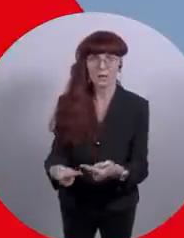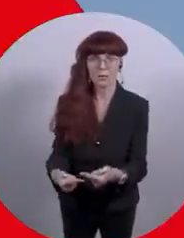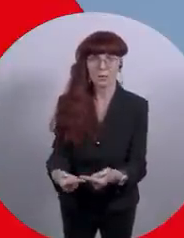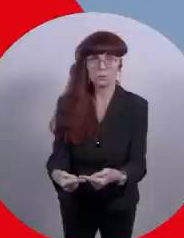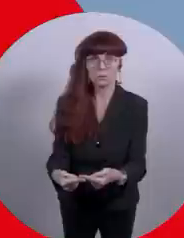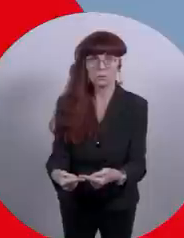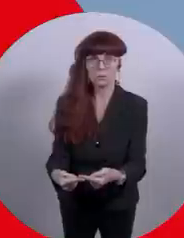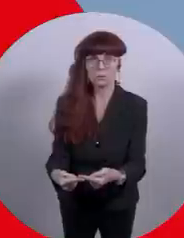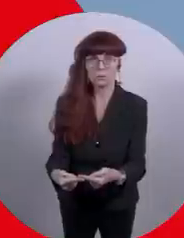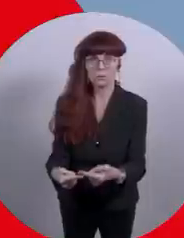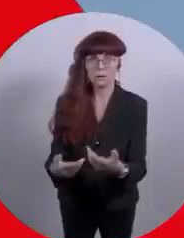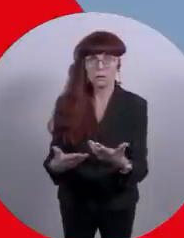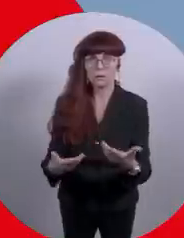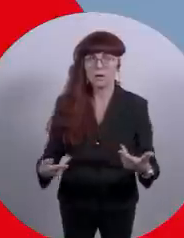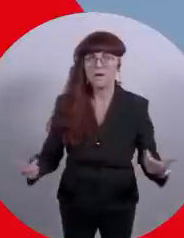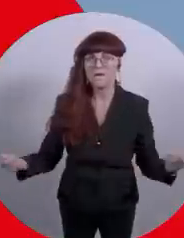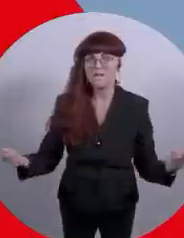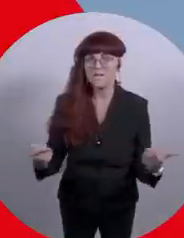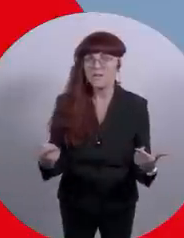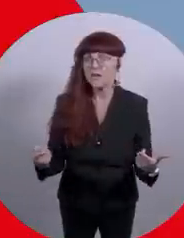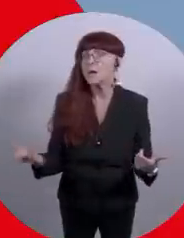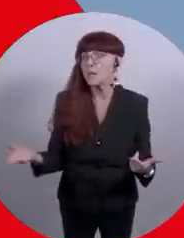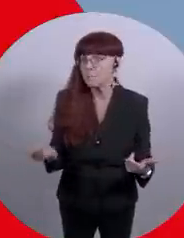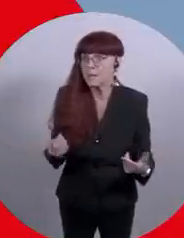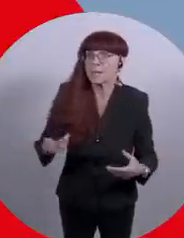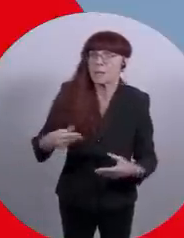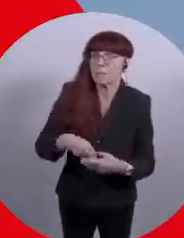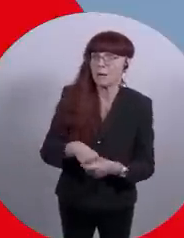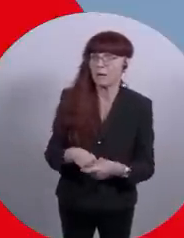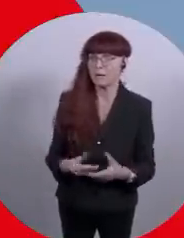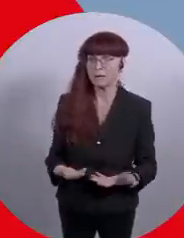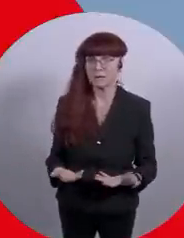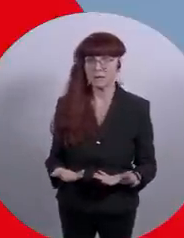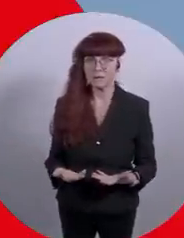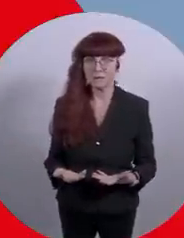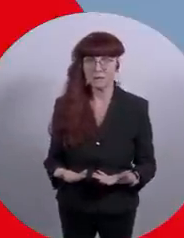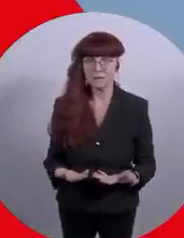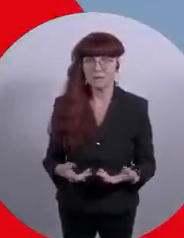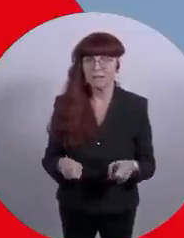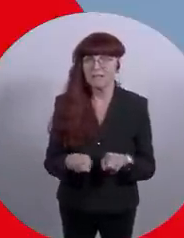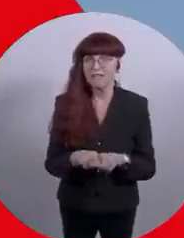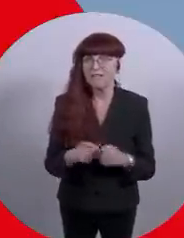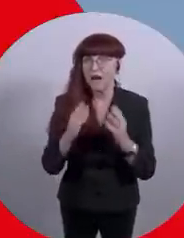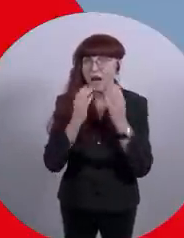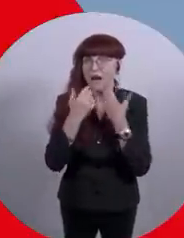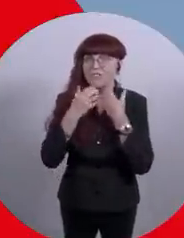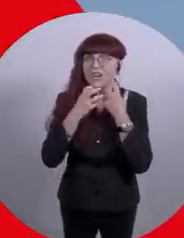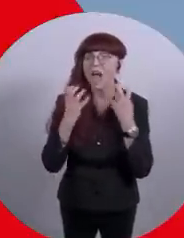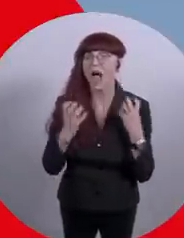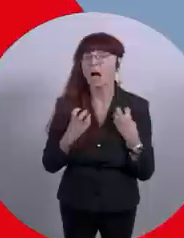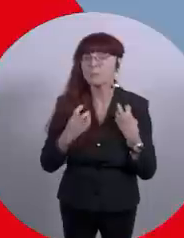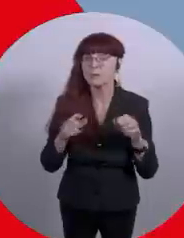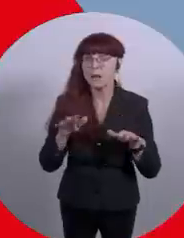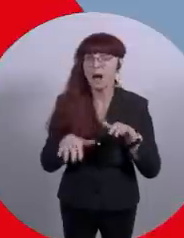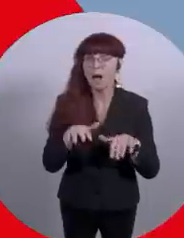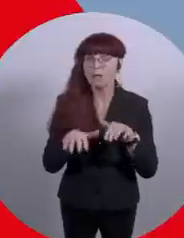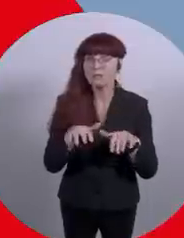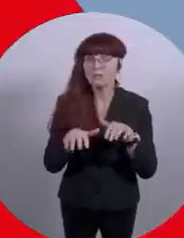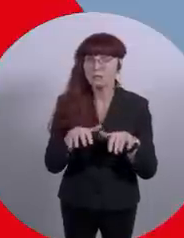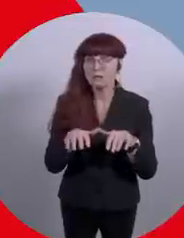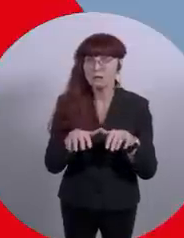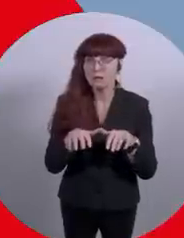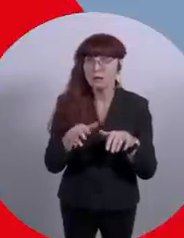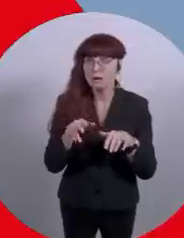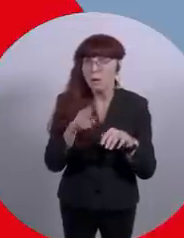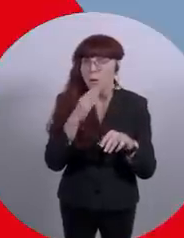die Entwicklung wo wir auch mitlaufen wo wir mitlaufen im Hamsterrad wo wir nicht zurückblicken wo wir nicht die